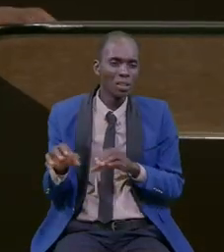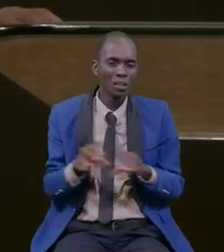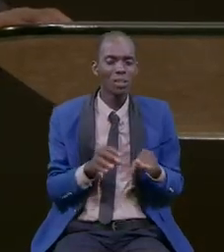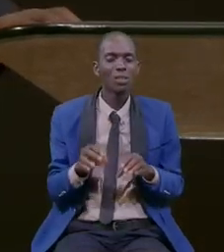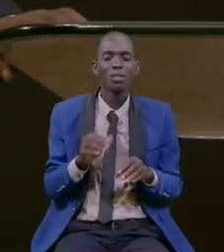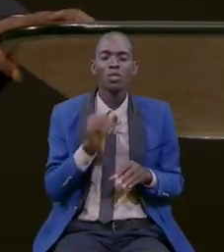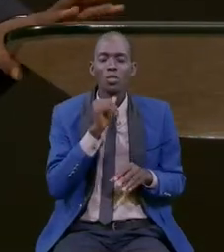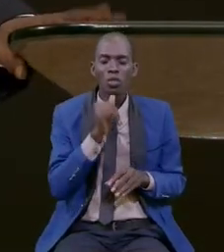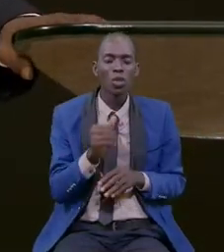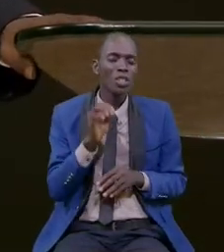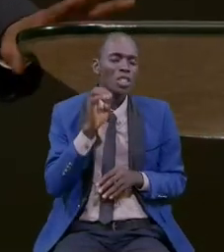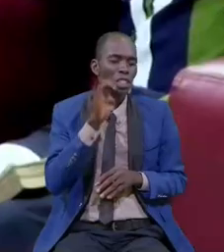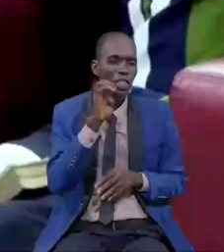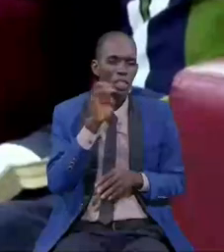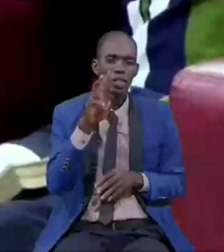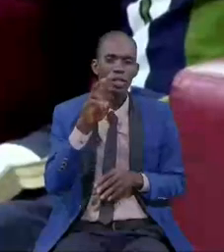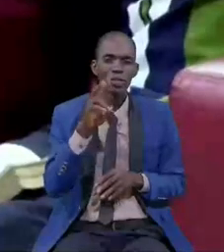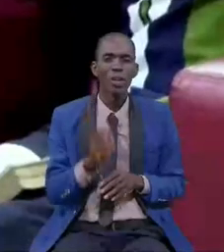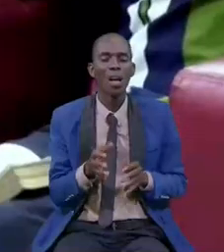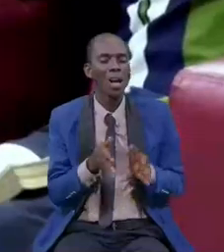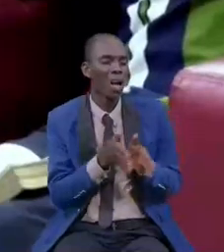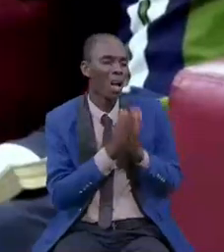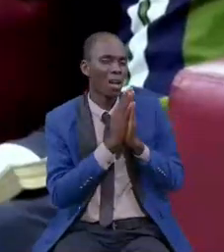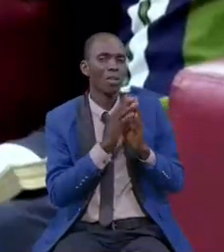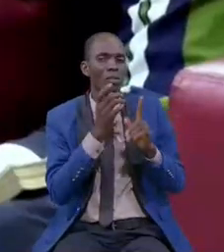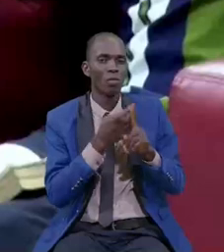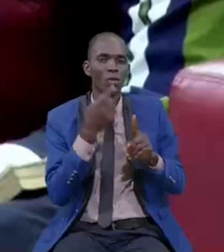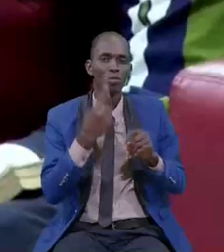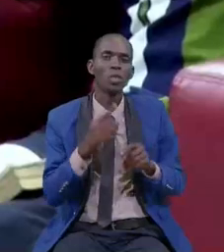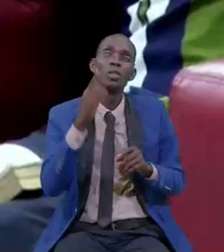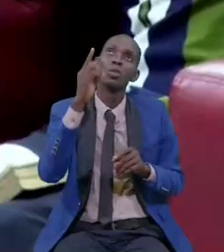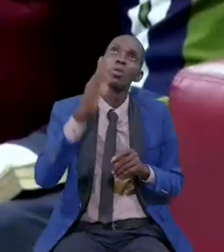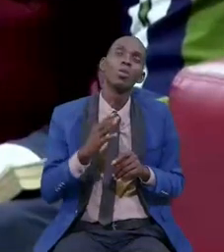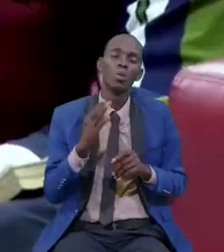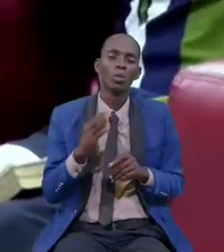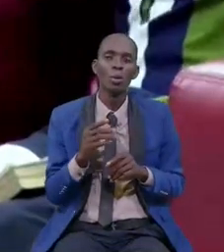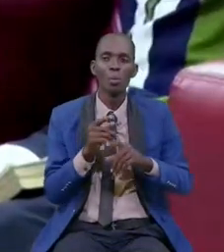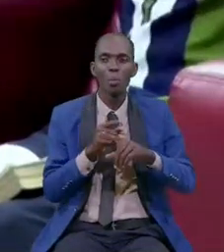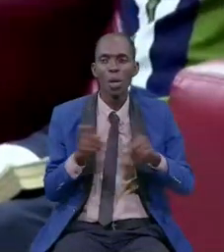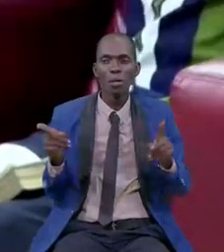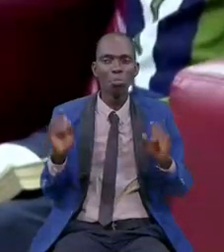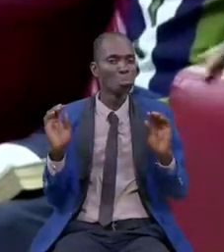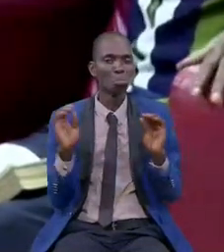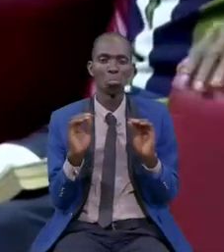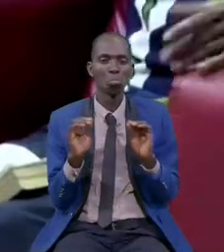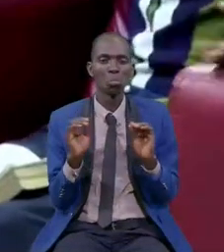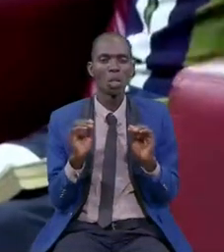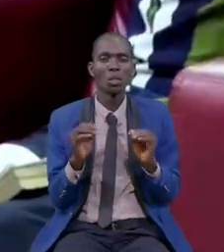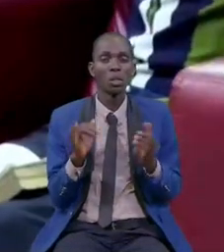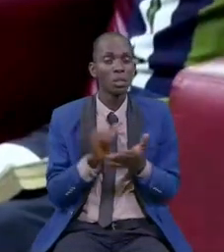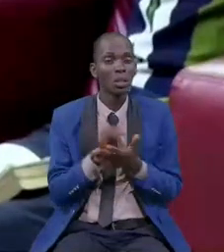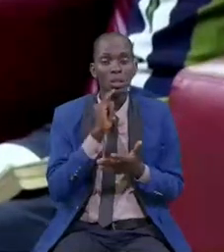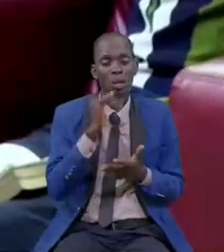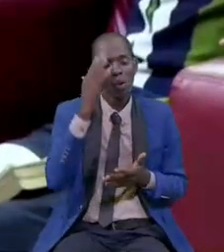essayé de rechercher la miséricorde du Dieu de vivant rien de ça il n'avait fait et à cause de cela il a été